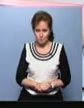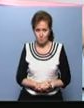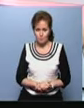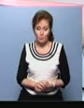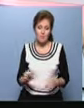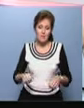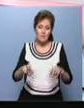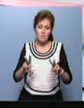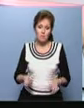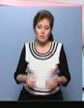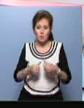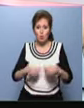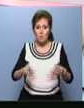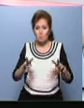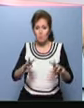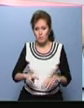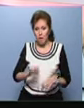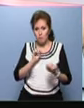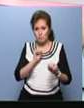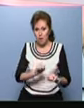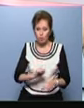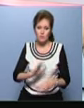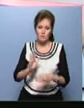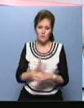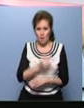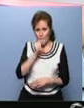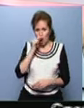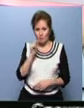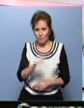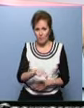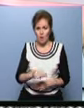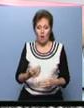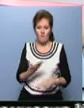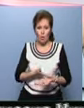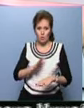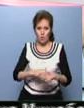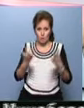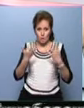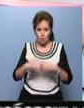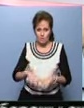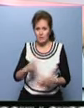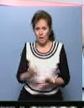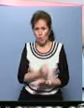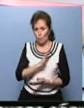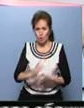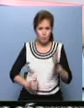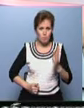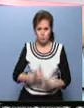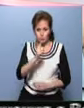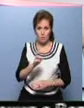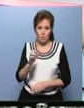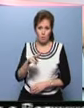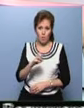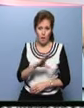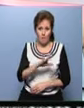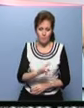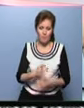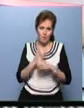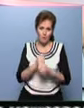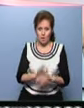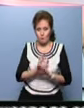Спецкомиссия Минобороны сняла обвинение с Воткинского марш-завода за неудачный пуск ракеты «Булава». Так кратко прокомментировали итоги